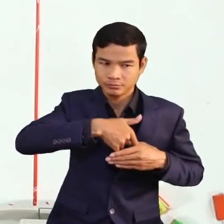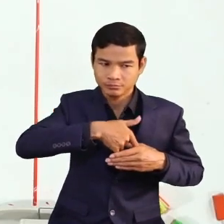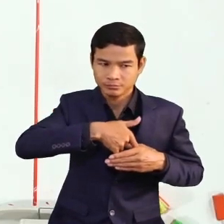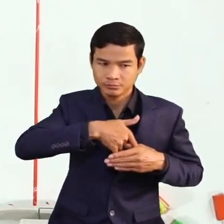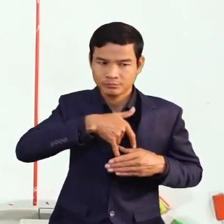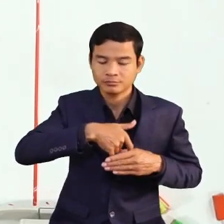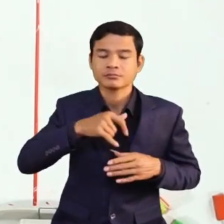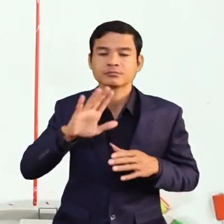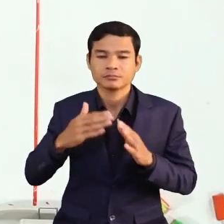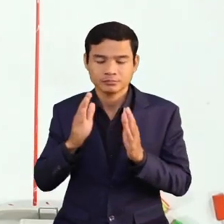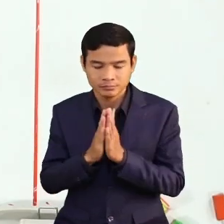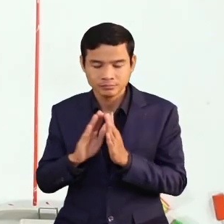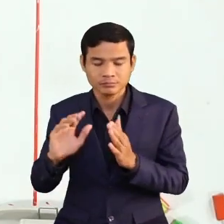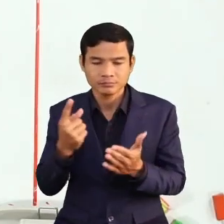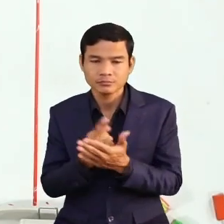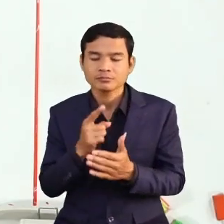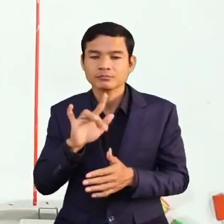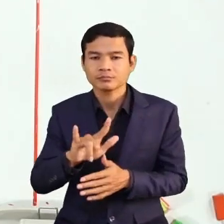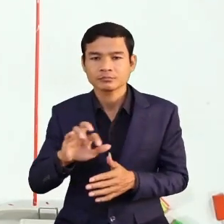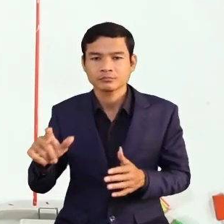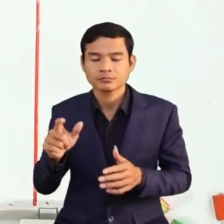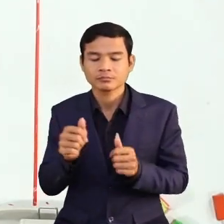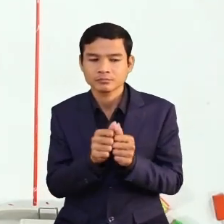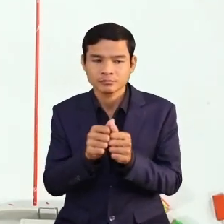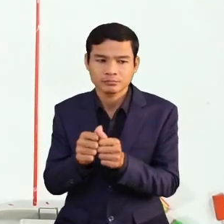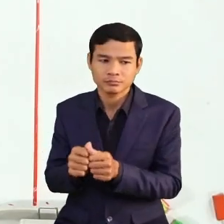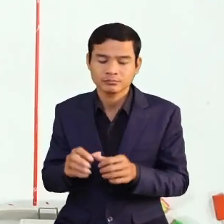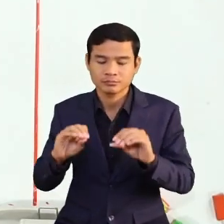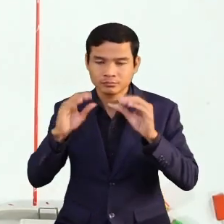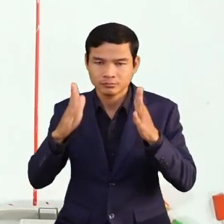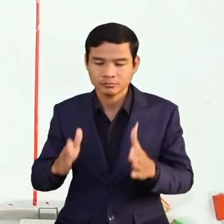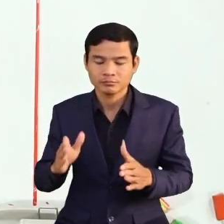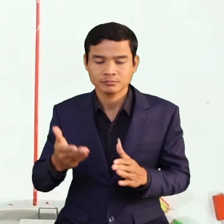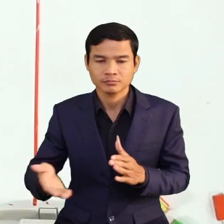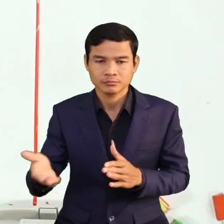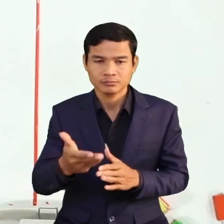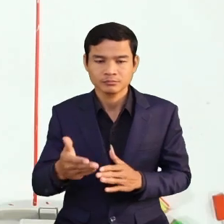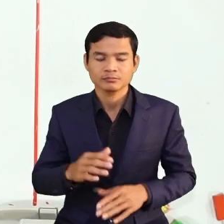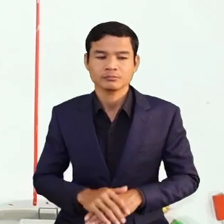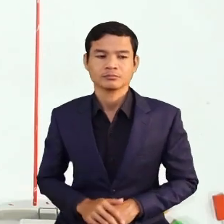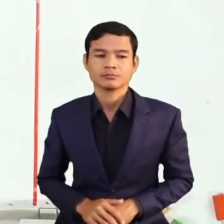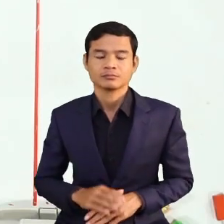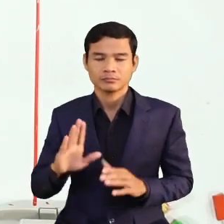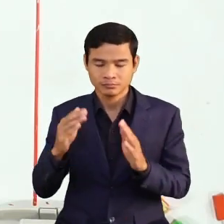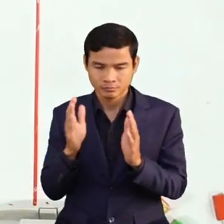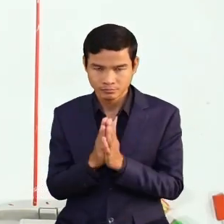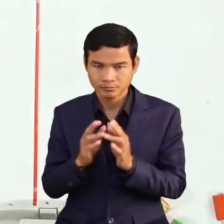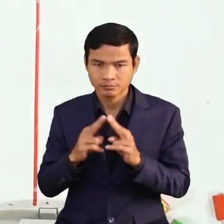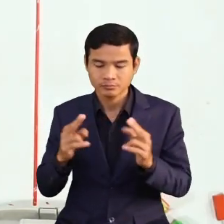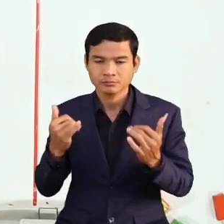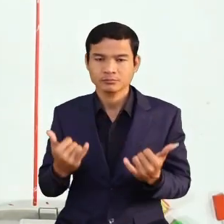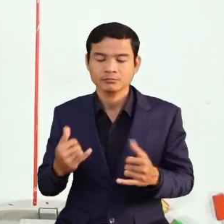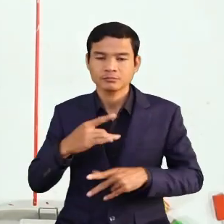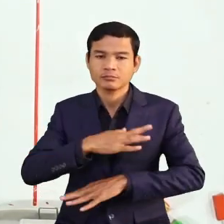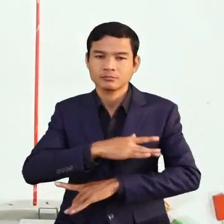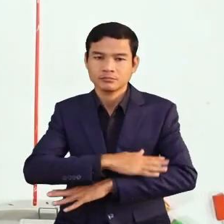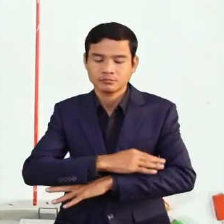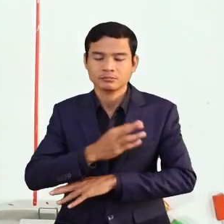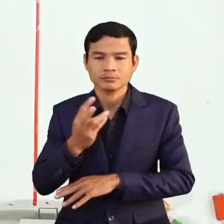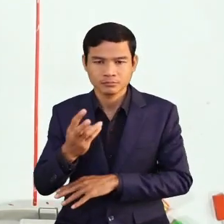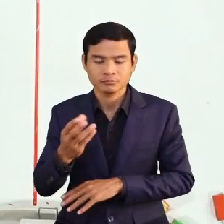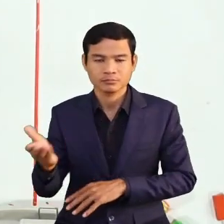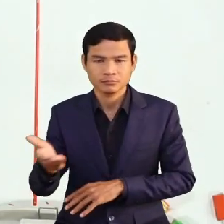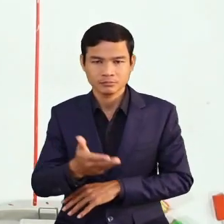chụp bố con đẹp bàn chú rúm cha bậc hạp xong bà cọp ăn bị tình ảnh ní nè cha à comment tên tài lời ní dương nâng xâm rạp bàn tích